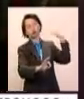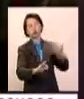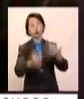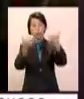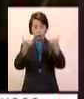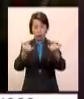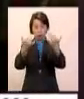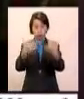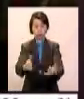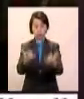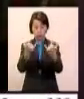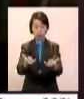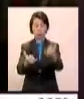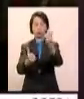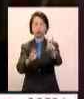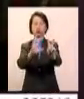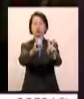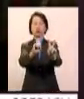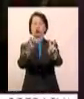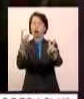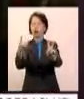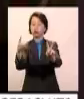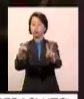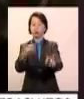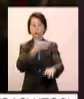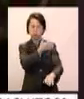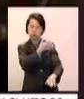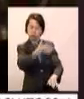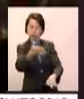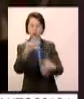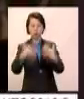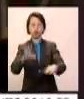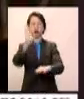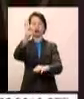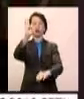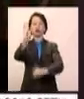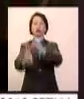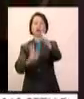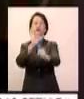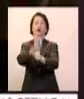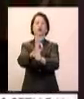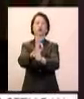sudah 2018, sudah lebih kurang hampir 9 tahun.